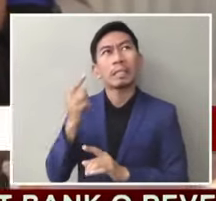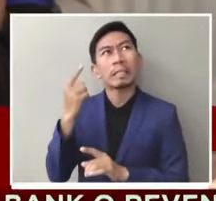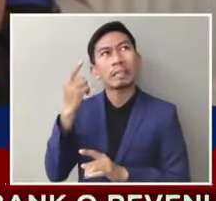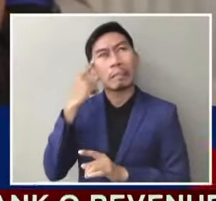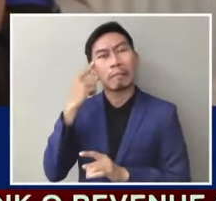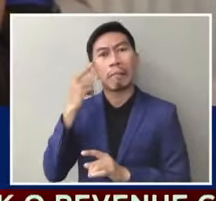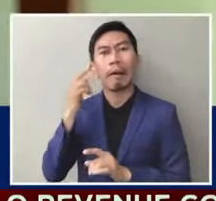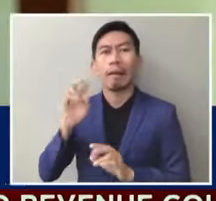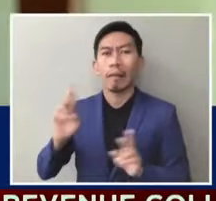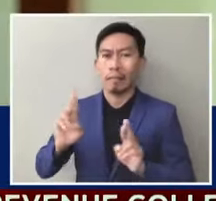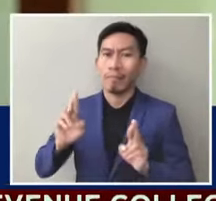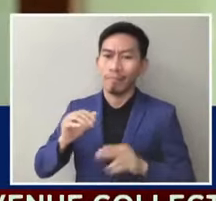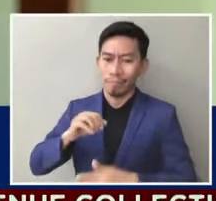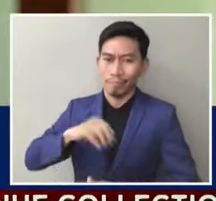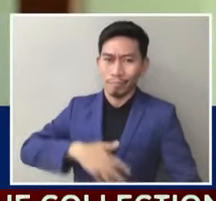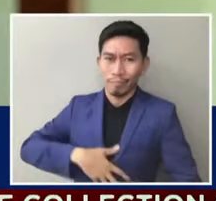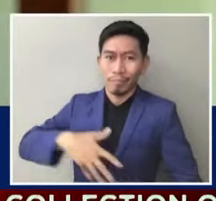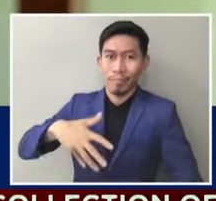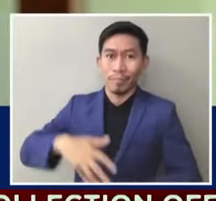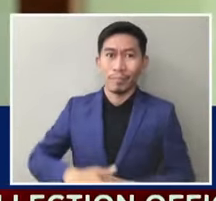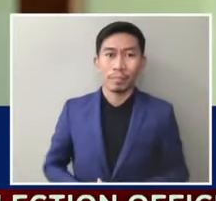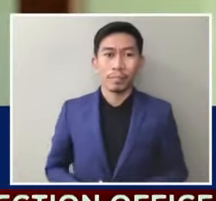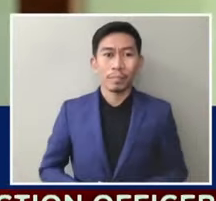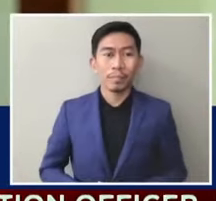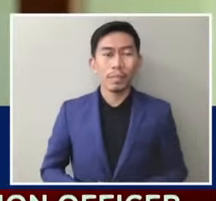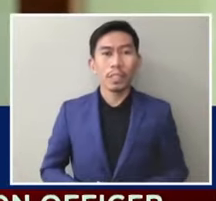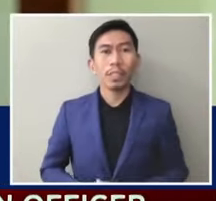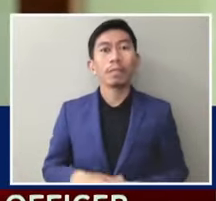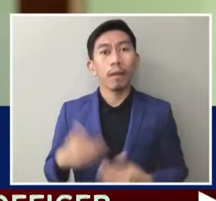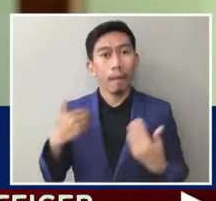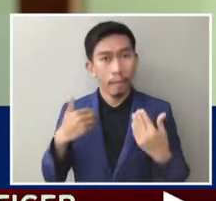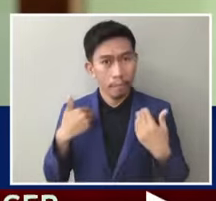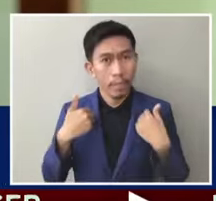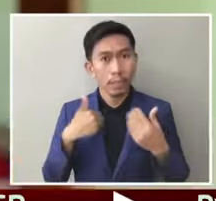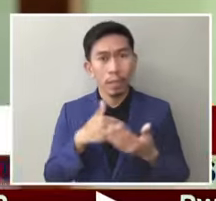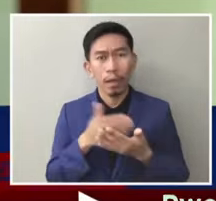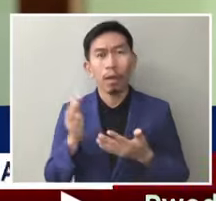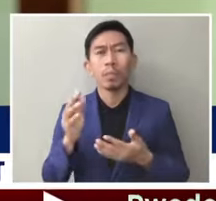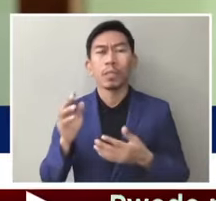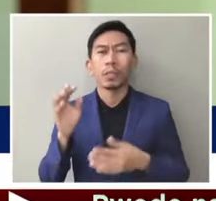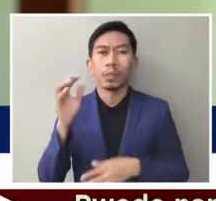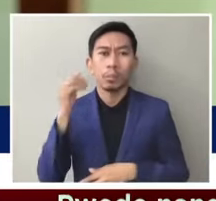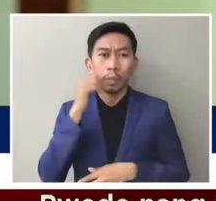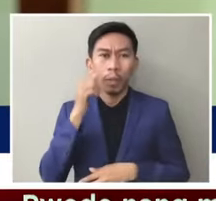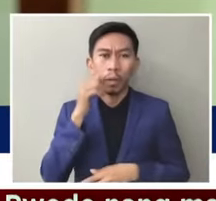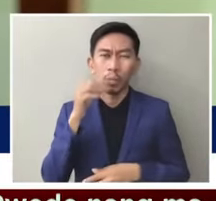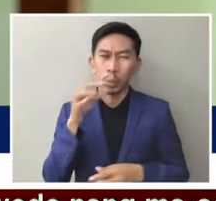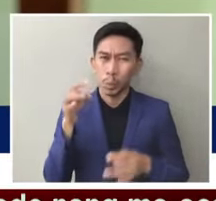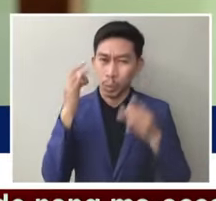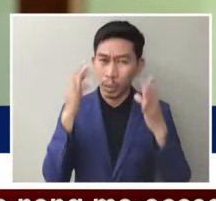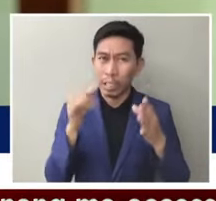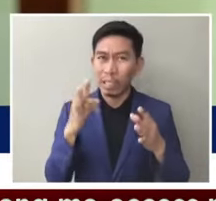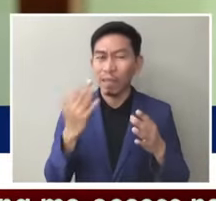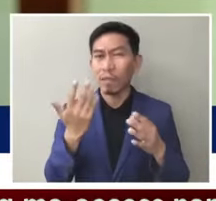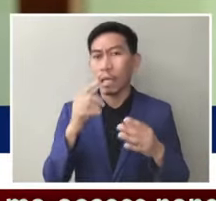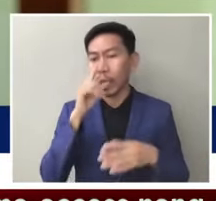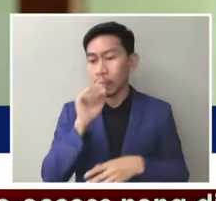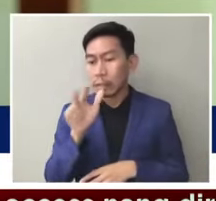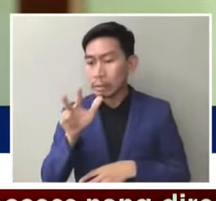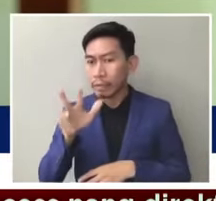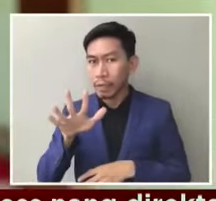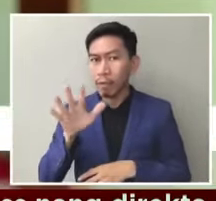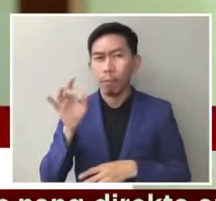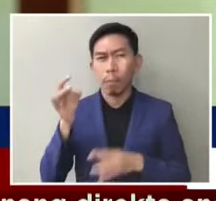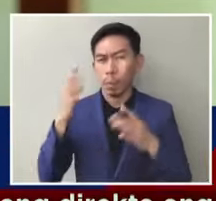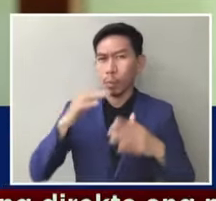ang eksperto. We identify women already being high risk once they reach the age of 35. Again, but it's a case to